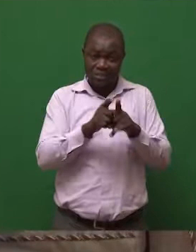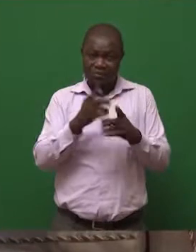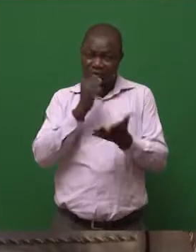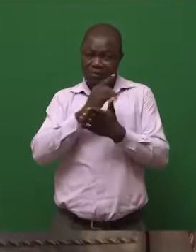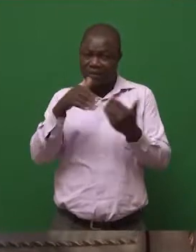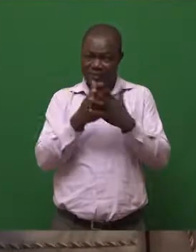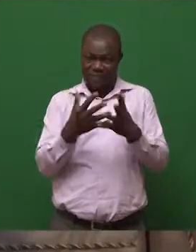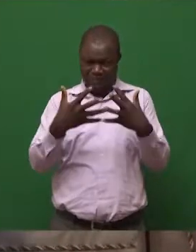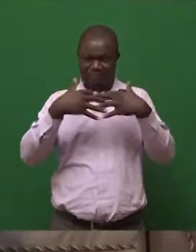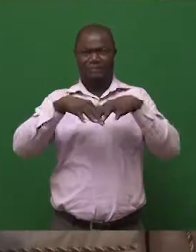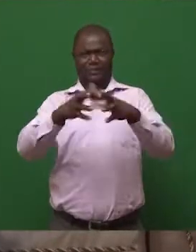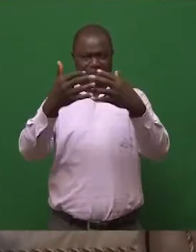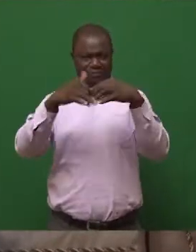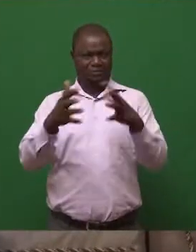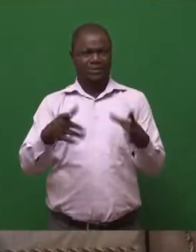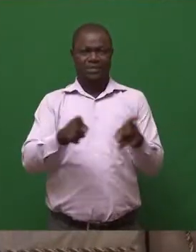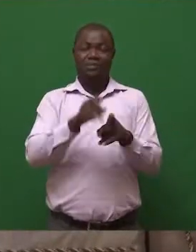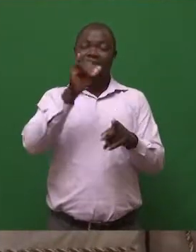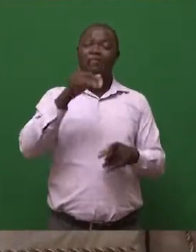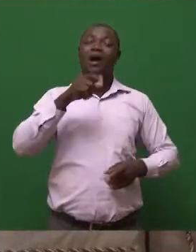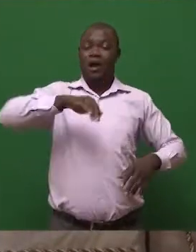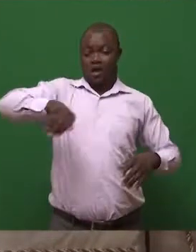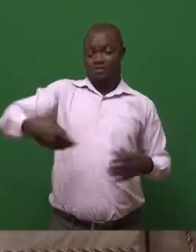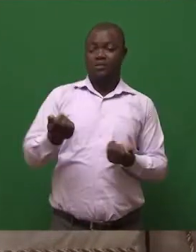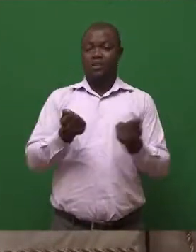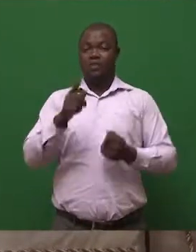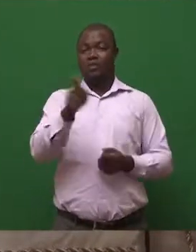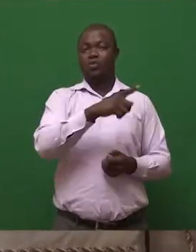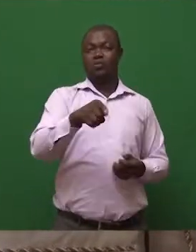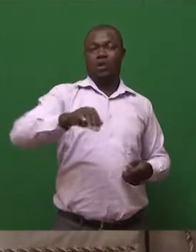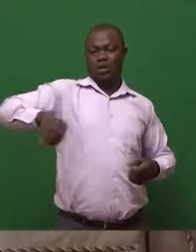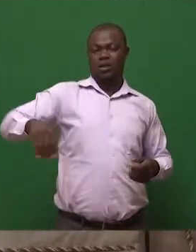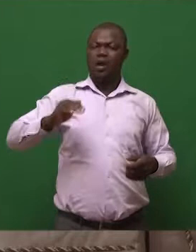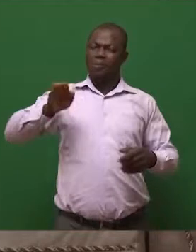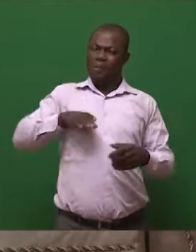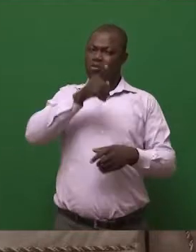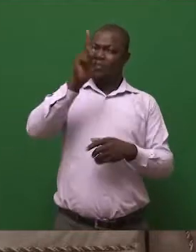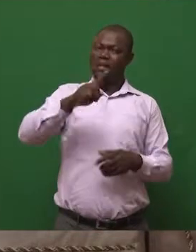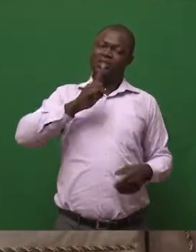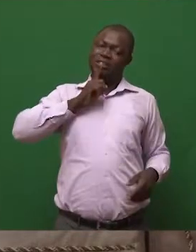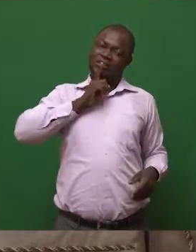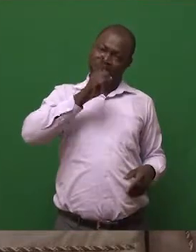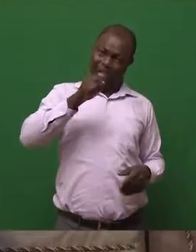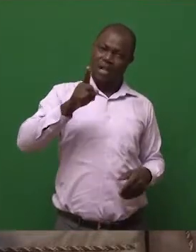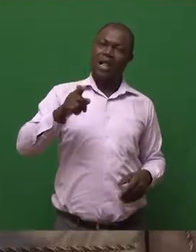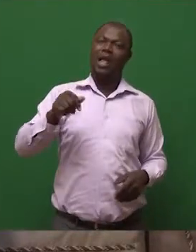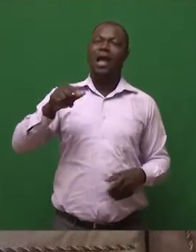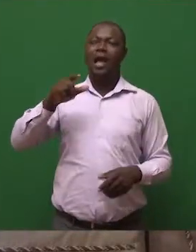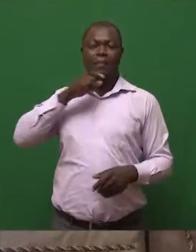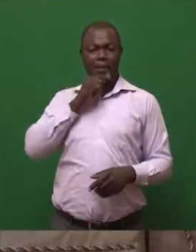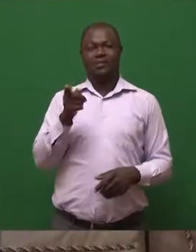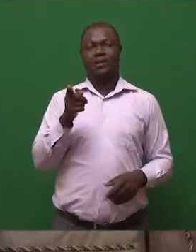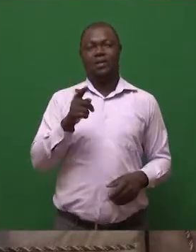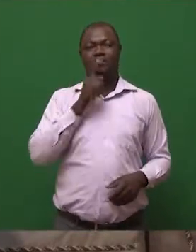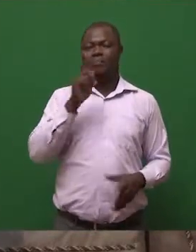handiti muri kuona kuzvirukanisa kwavanozviita kana baba vachityaira zvisiririzvo mai taurirai baba vana taurirai